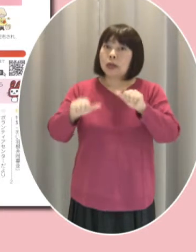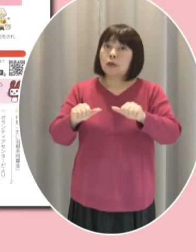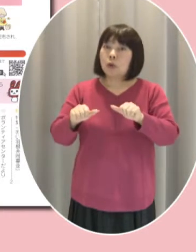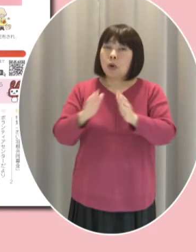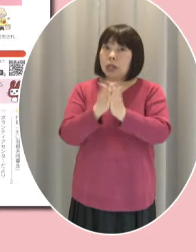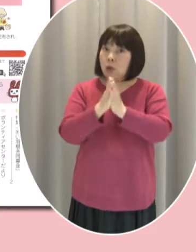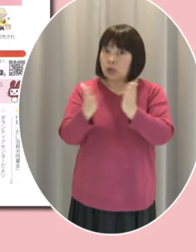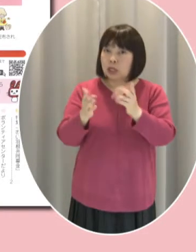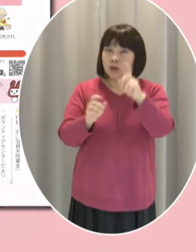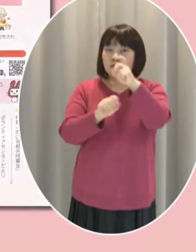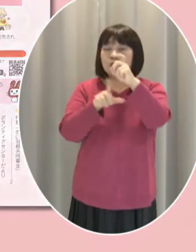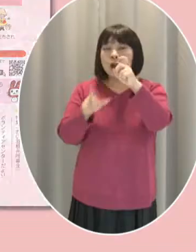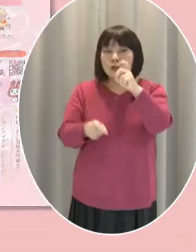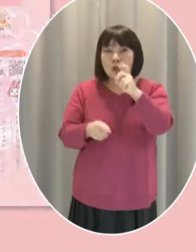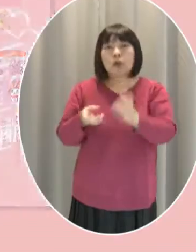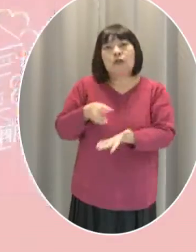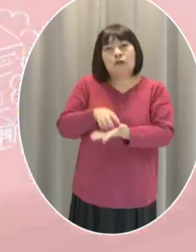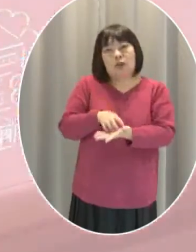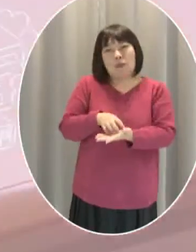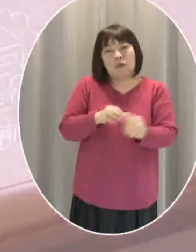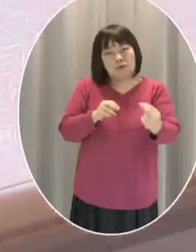号ご覧ください